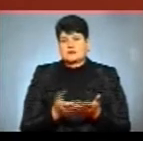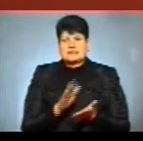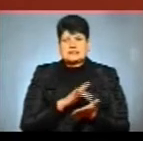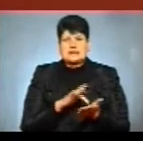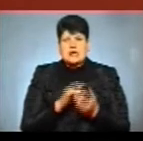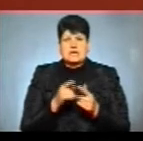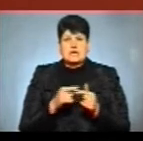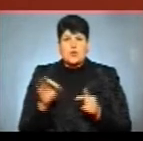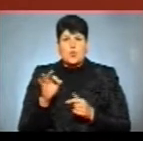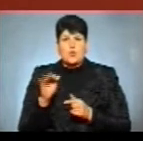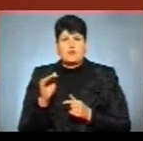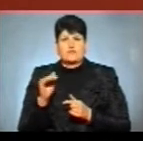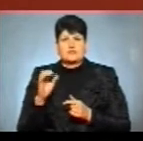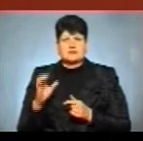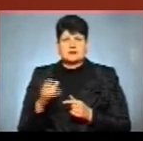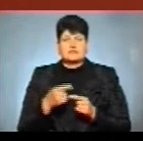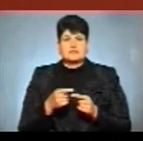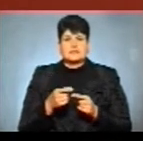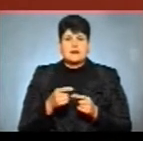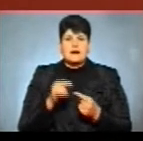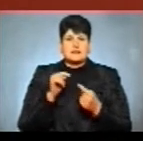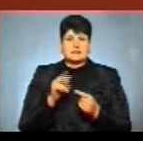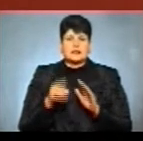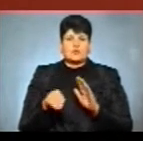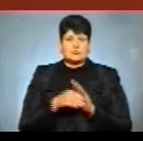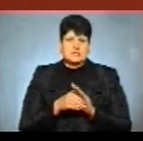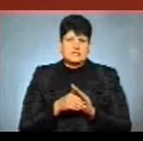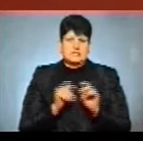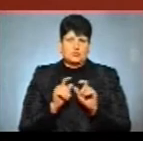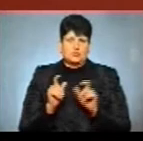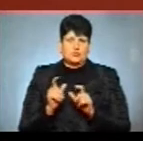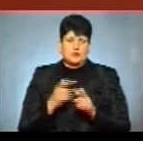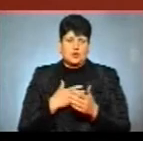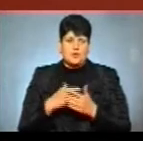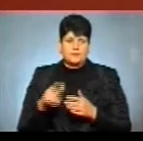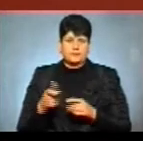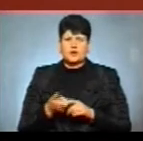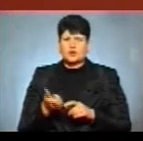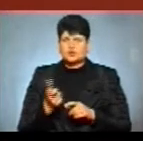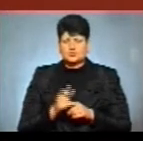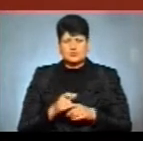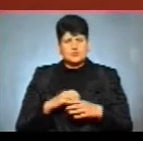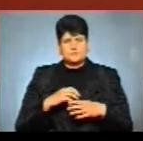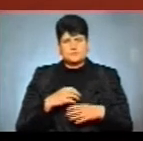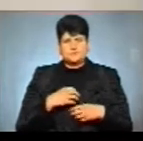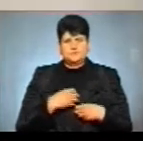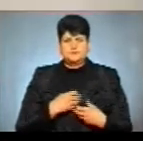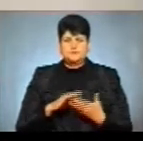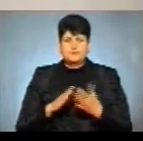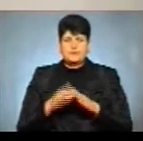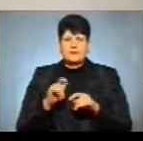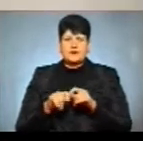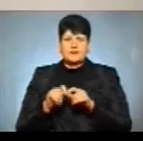відповідальність центральних офісів цих антикорупційних структур і громадськості? Насправді дуже сумна ситуація з